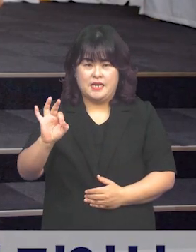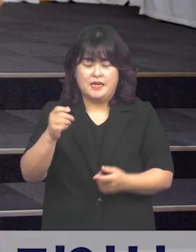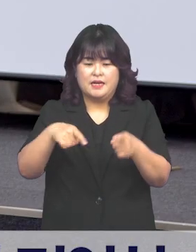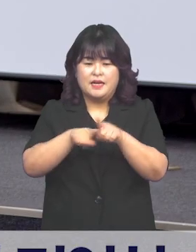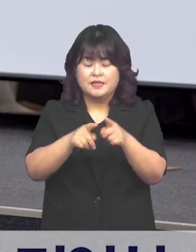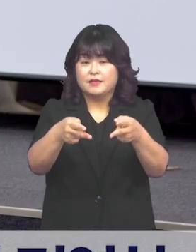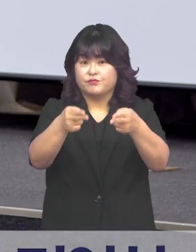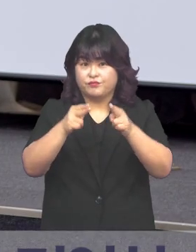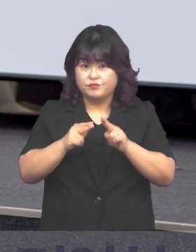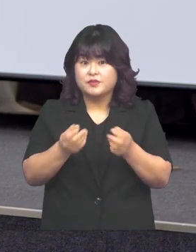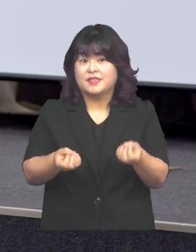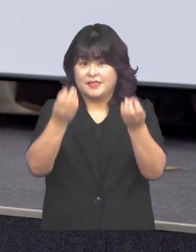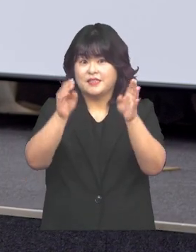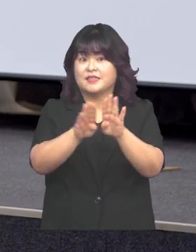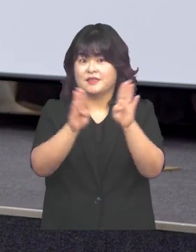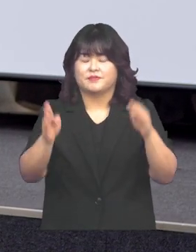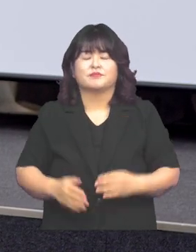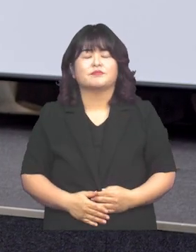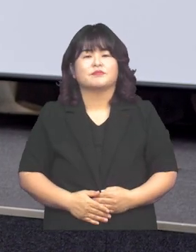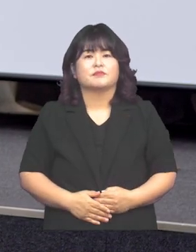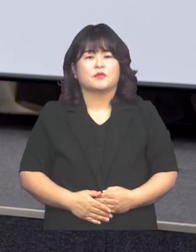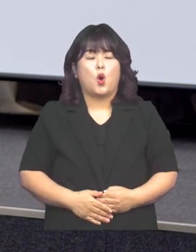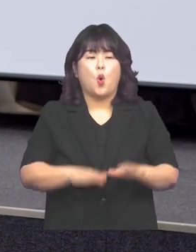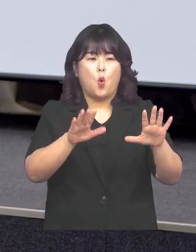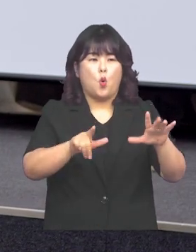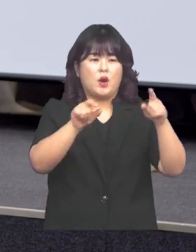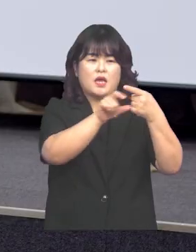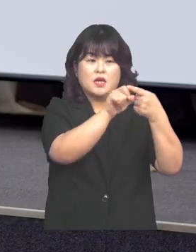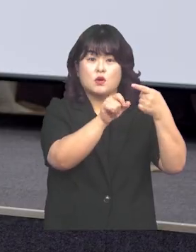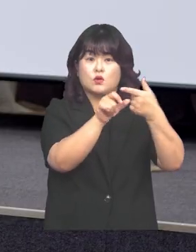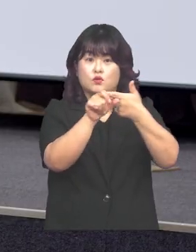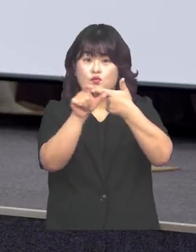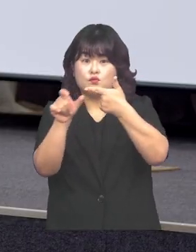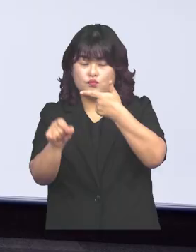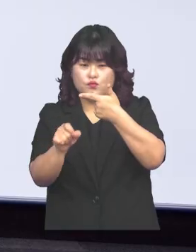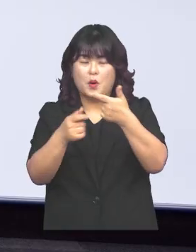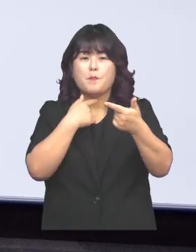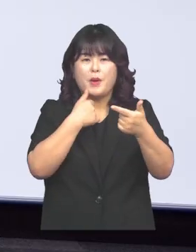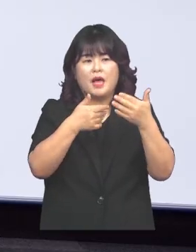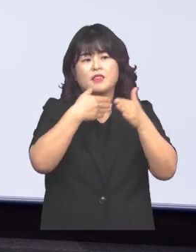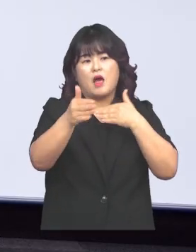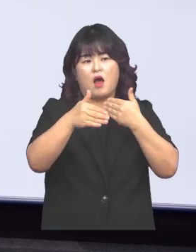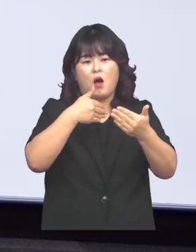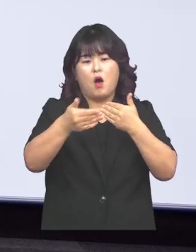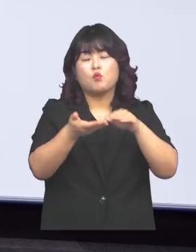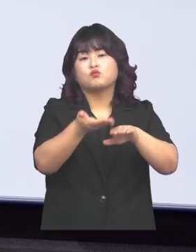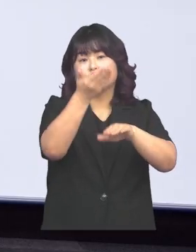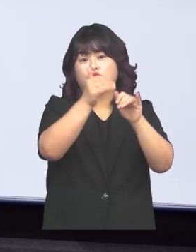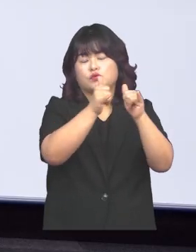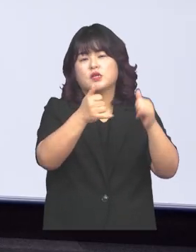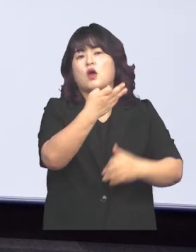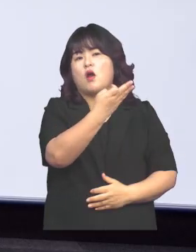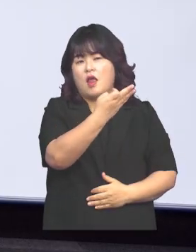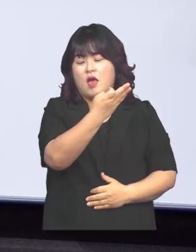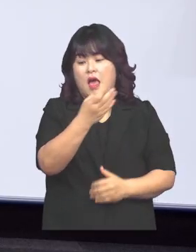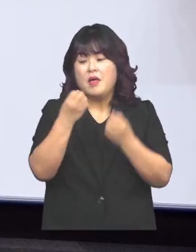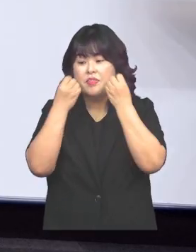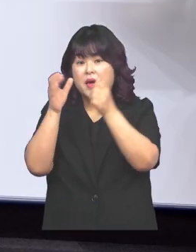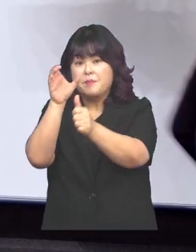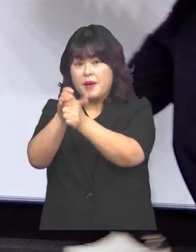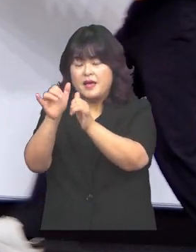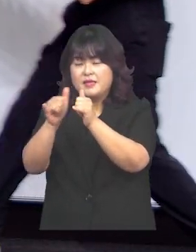열었습니다. 이날 결연식에는 올 상반기 1기 멘토링을 진행한 선배 공직자 14명과 올해 임용된